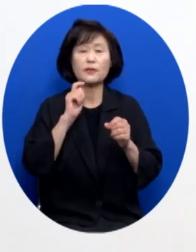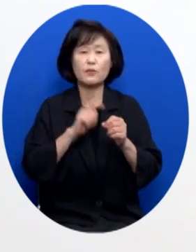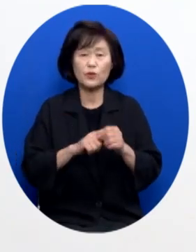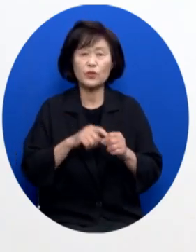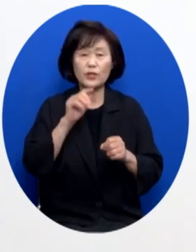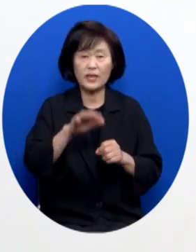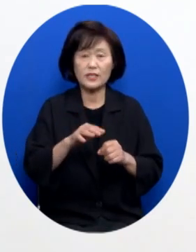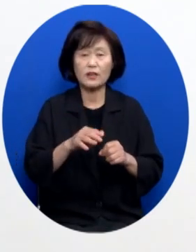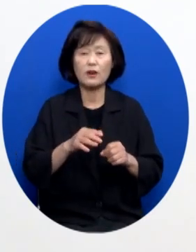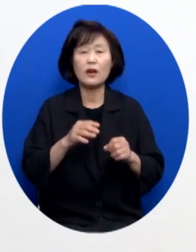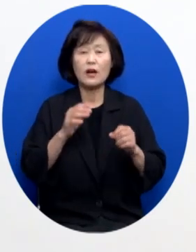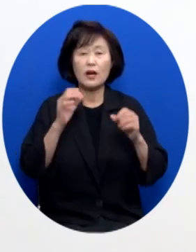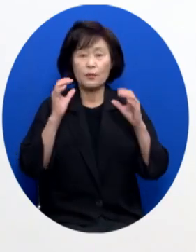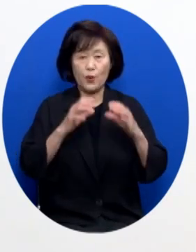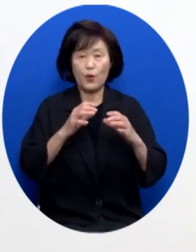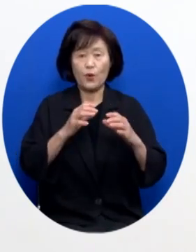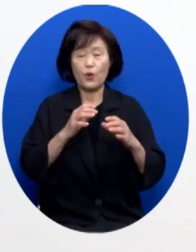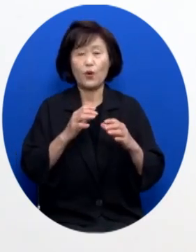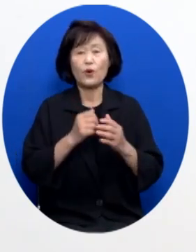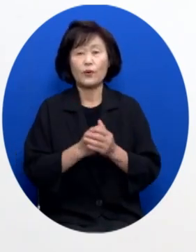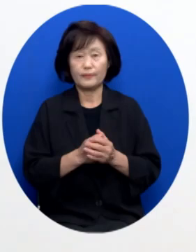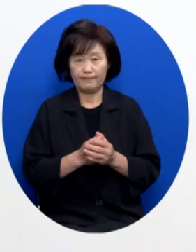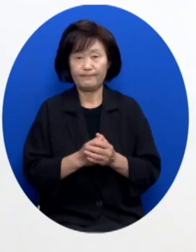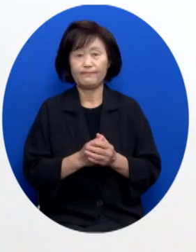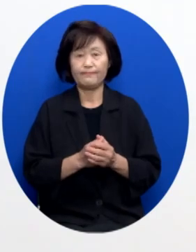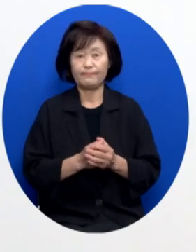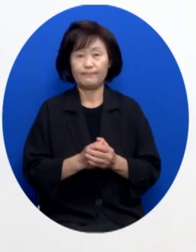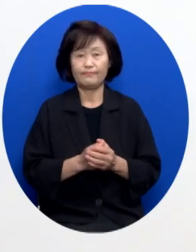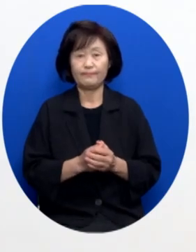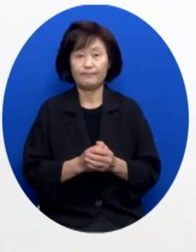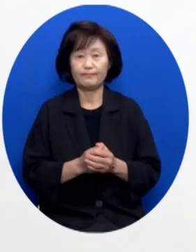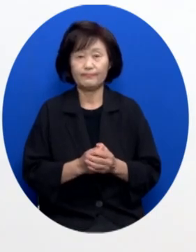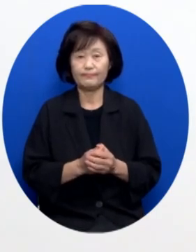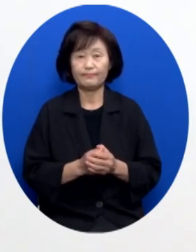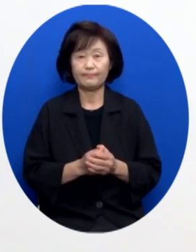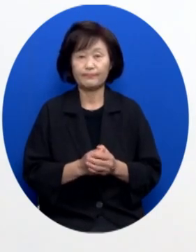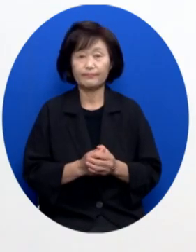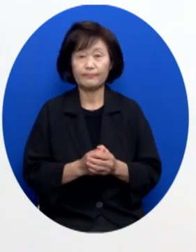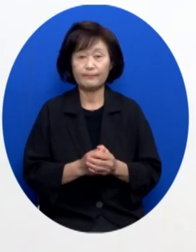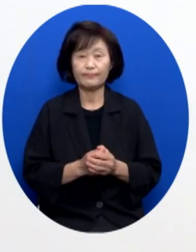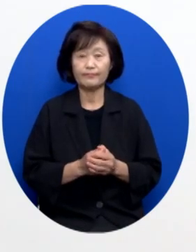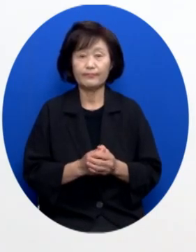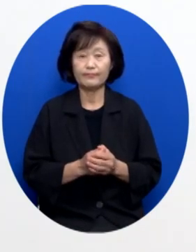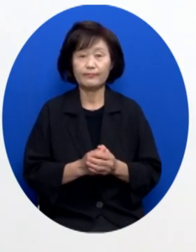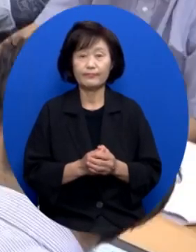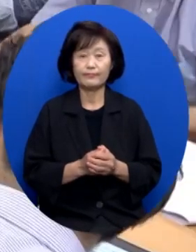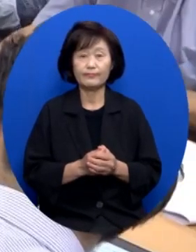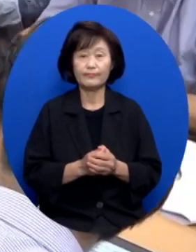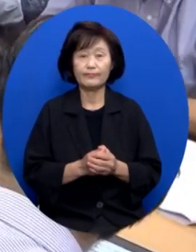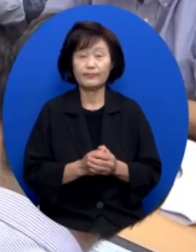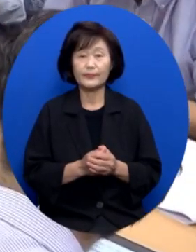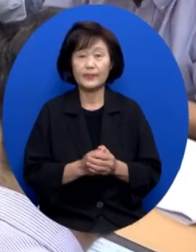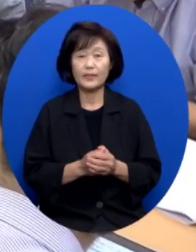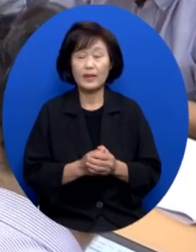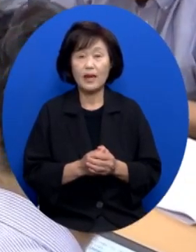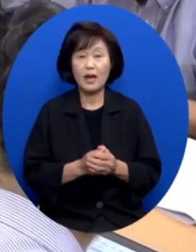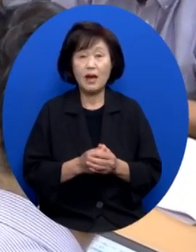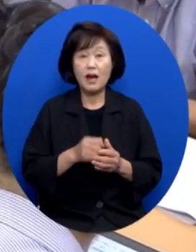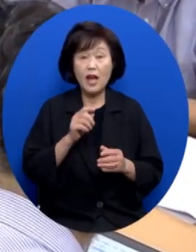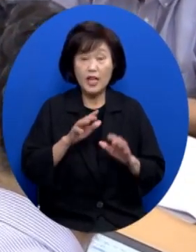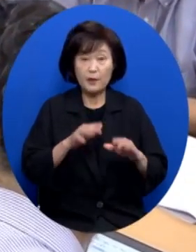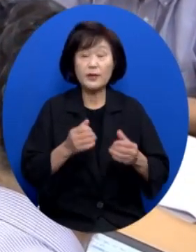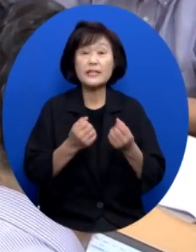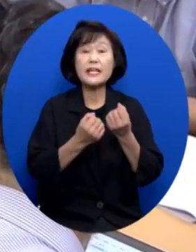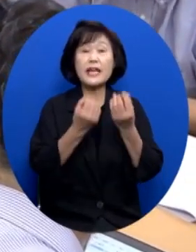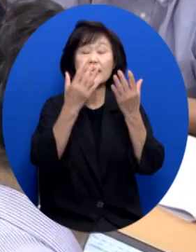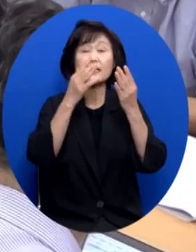회복하자는 그런 의미에서 거기에 또 초점을 두고자 하는 부분이 있습니다. 한장총은 이번